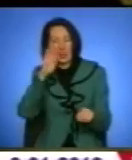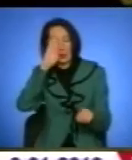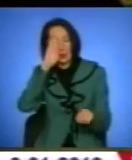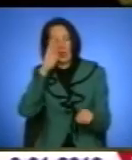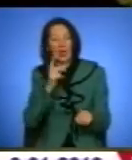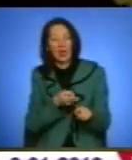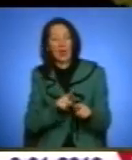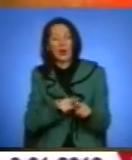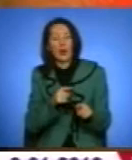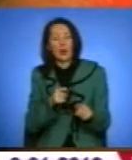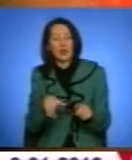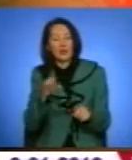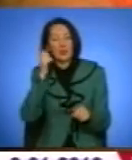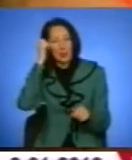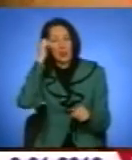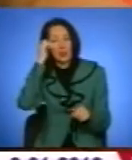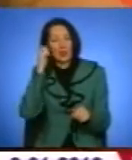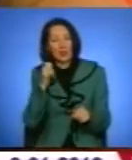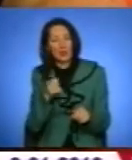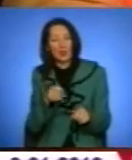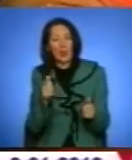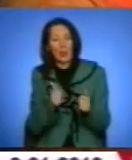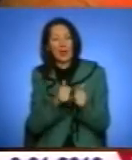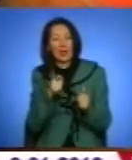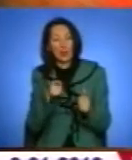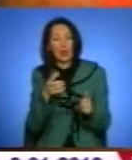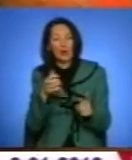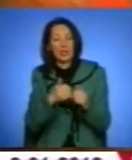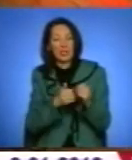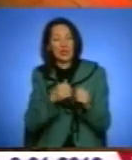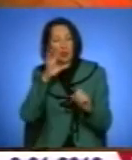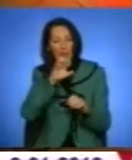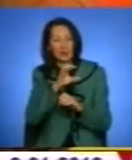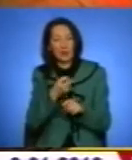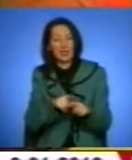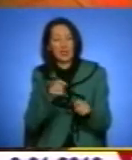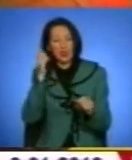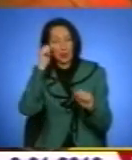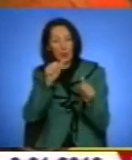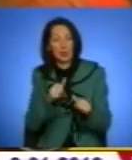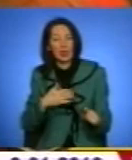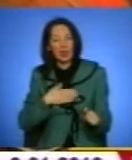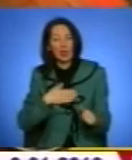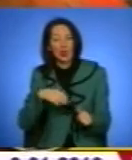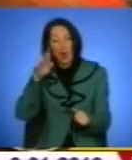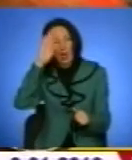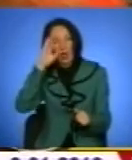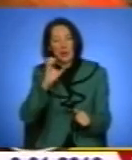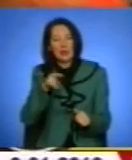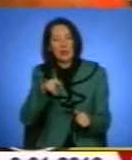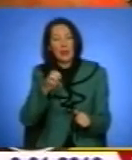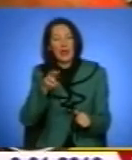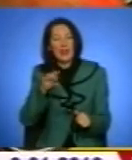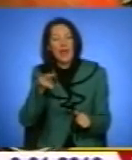фотографують. Це скульптура нашого Євгена Зєльдіна, який зараз живе в